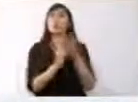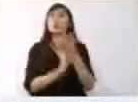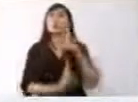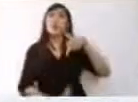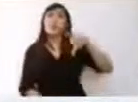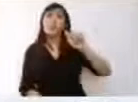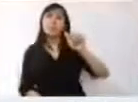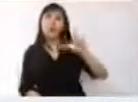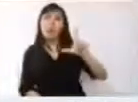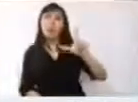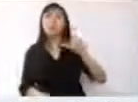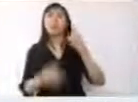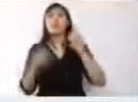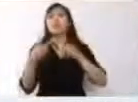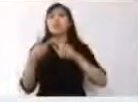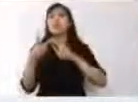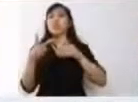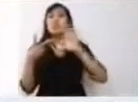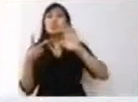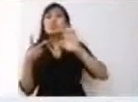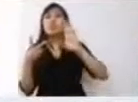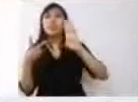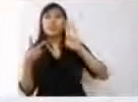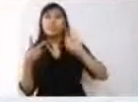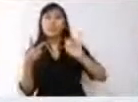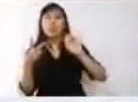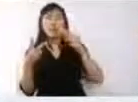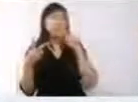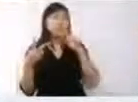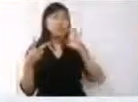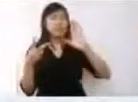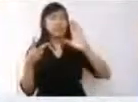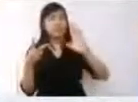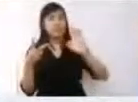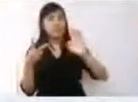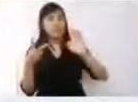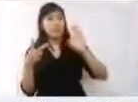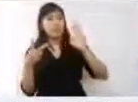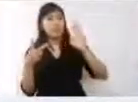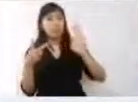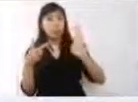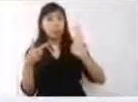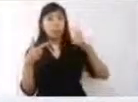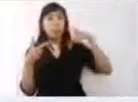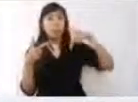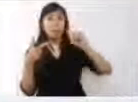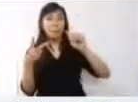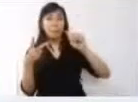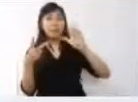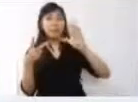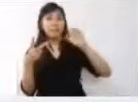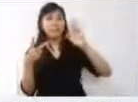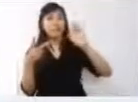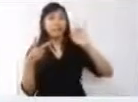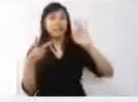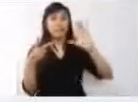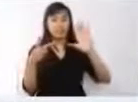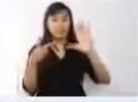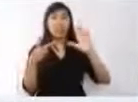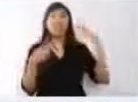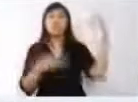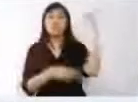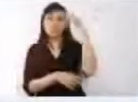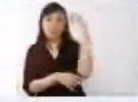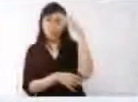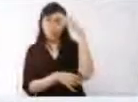to normalcy ng ating mga airline flights. Kung may problema po tayo dito, ano po, maaari pong kumonta kayo sa